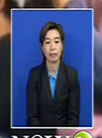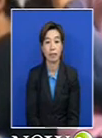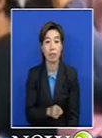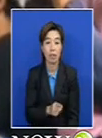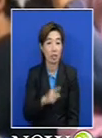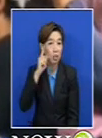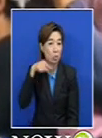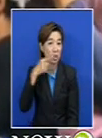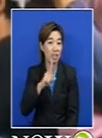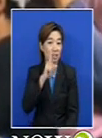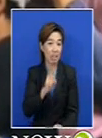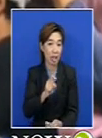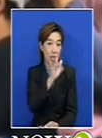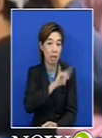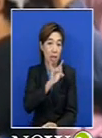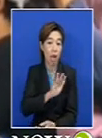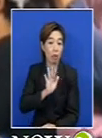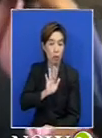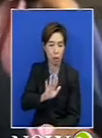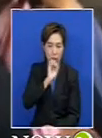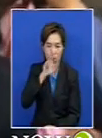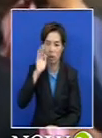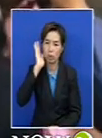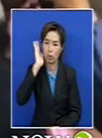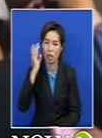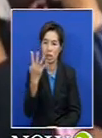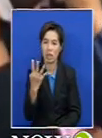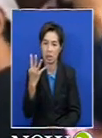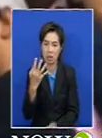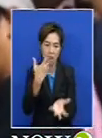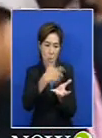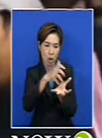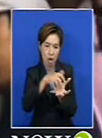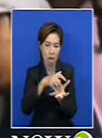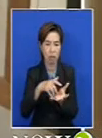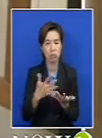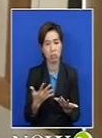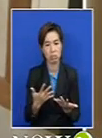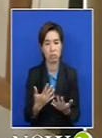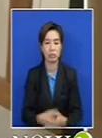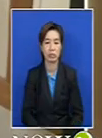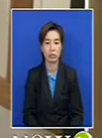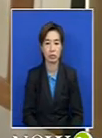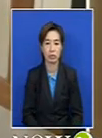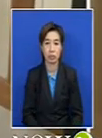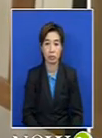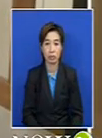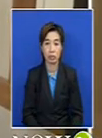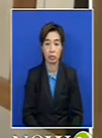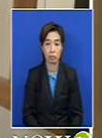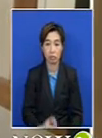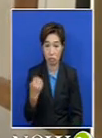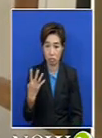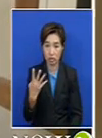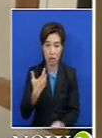ฝั่งของญาติหญิงสาวผู้เสียชีวิตนะคะบอกว่าคำให้การของผู้ต้องหาที่เสียชีวิตขออภัยนะคะคำให้การของผู้ต้องห